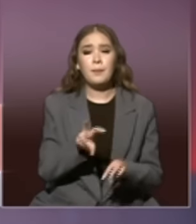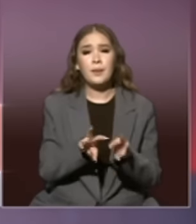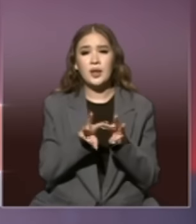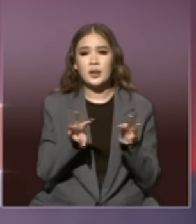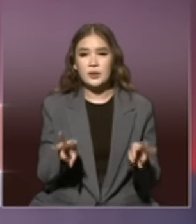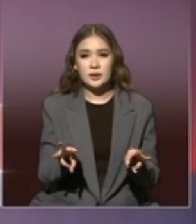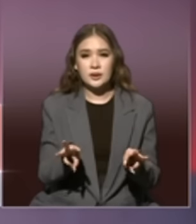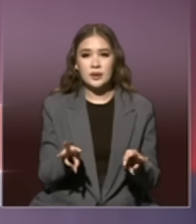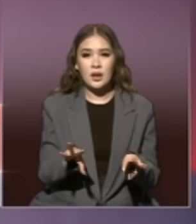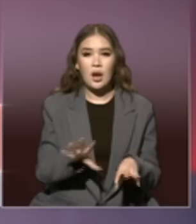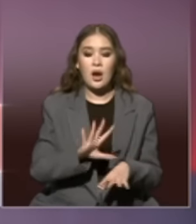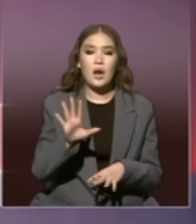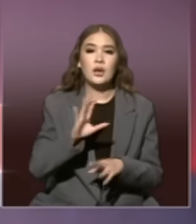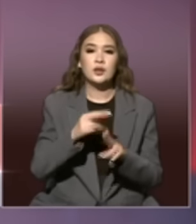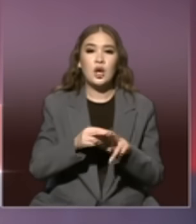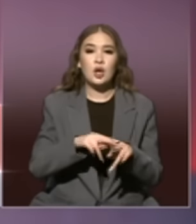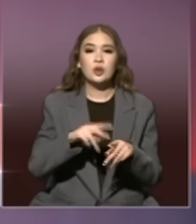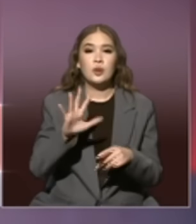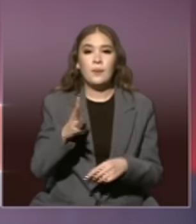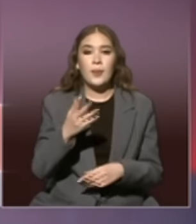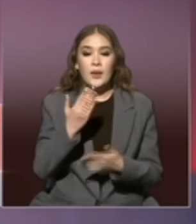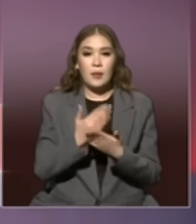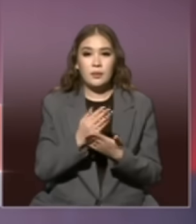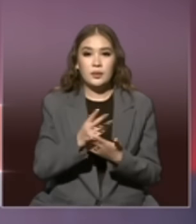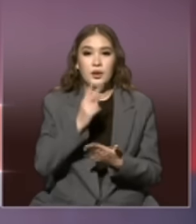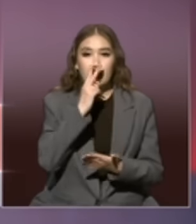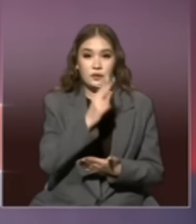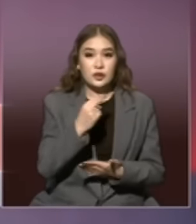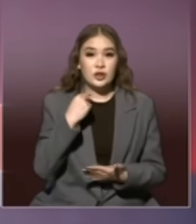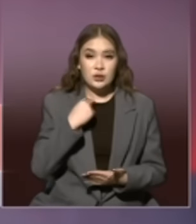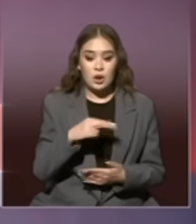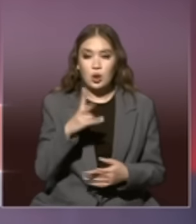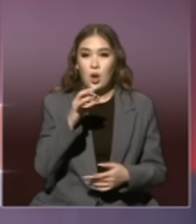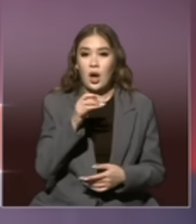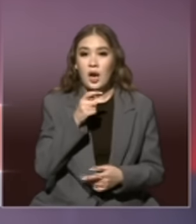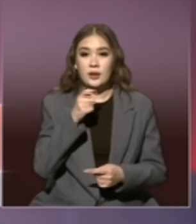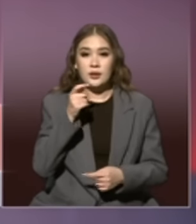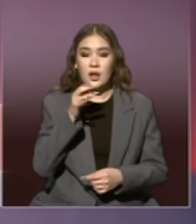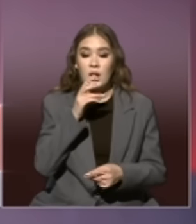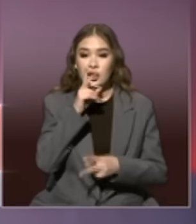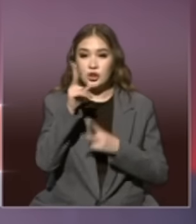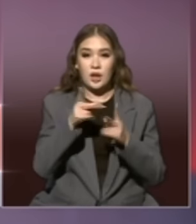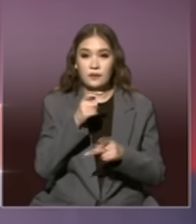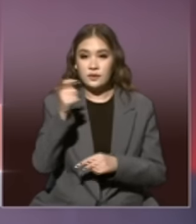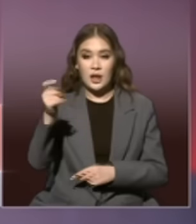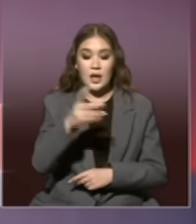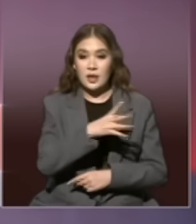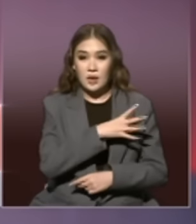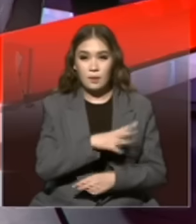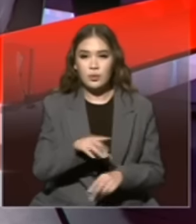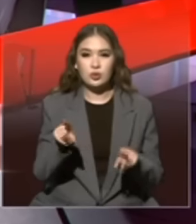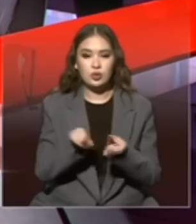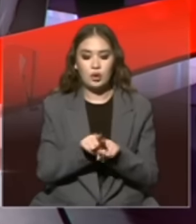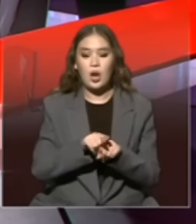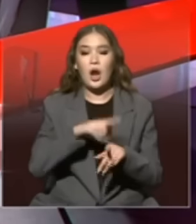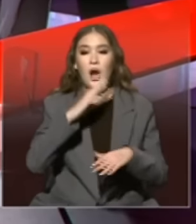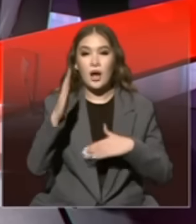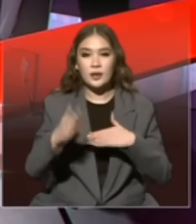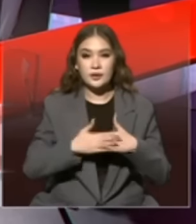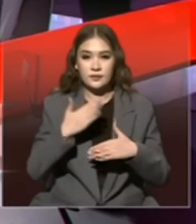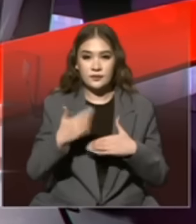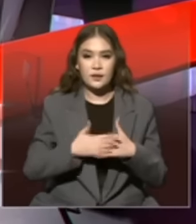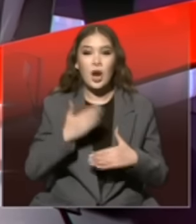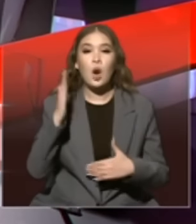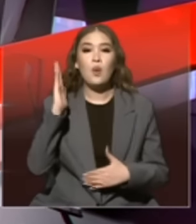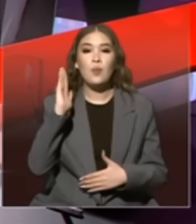сен қылмысты көре тұрып оны жеткізбесең де, әр адам соттың алдында, мемлекеттің алдында жауап беретіні. Сот